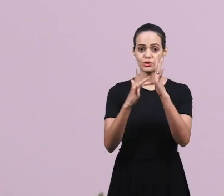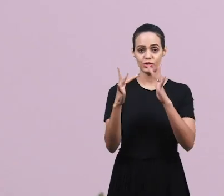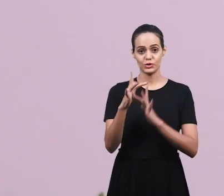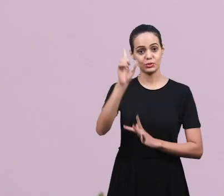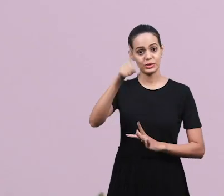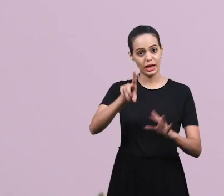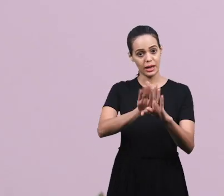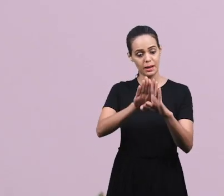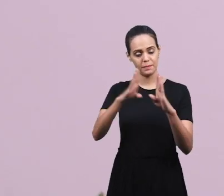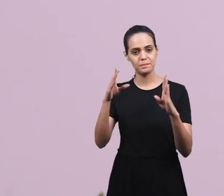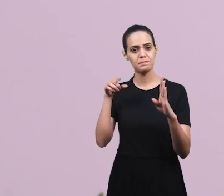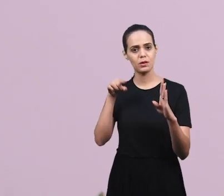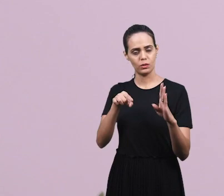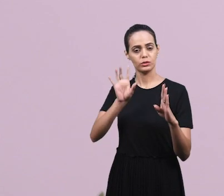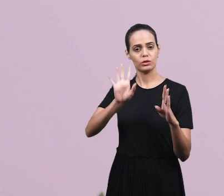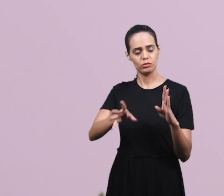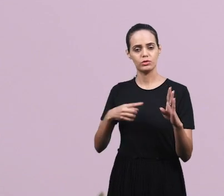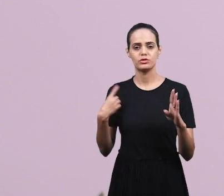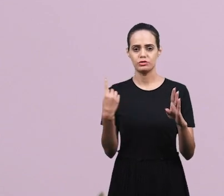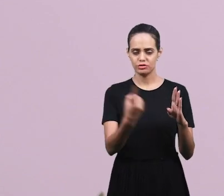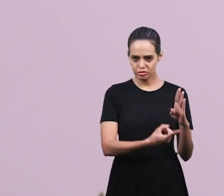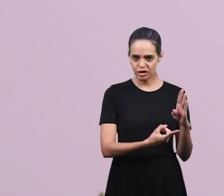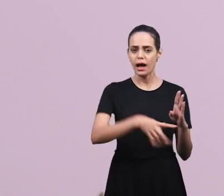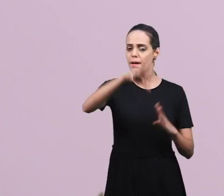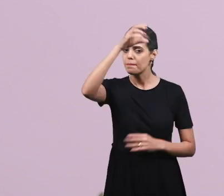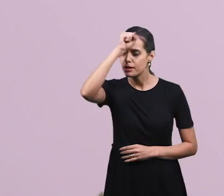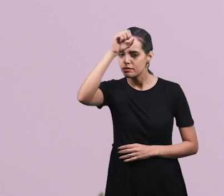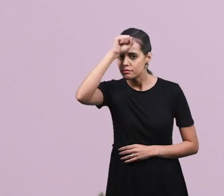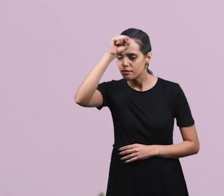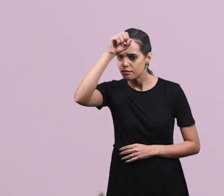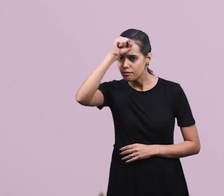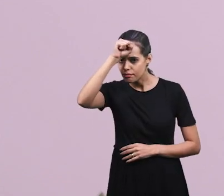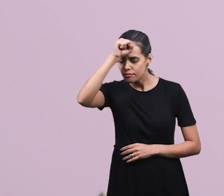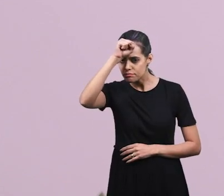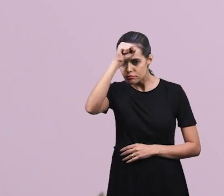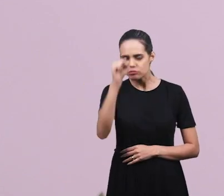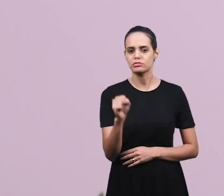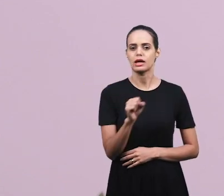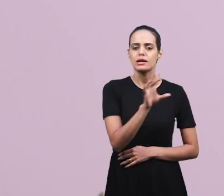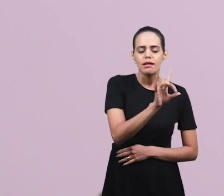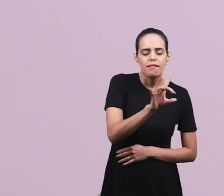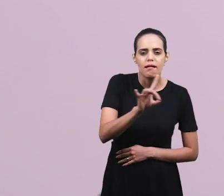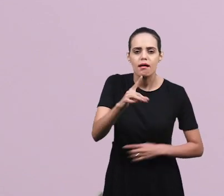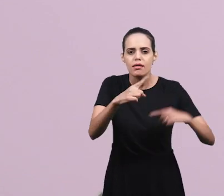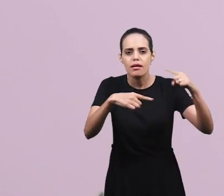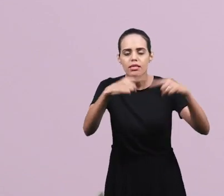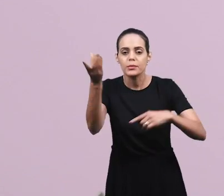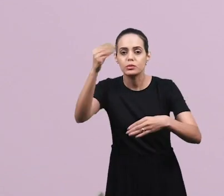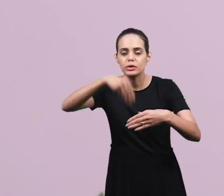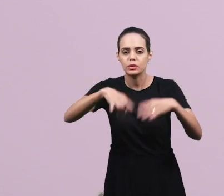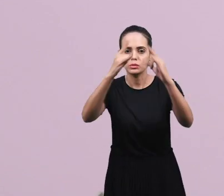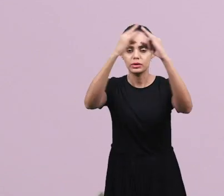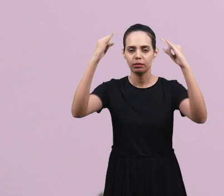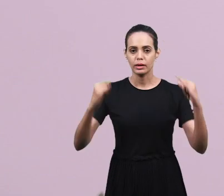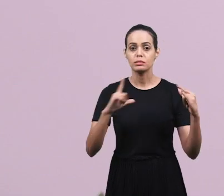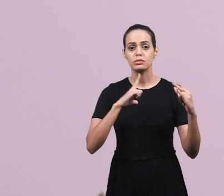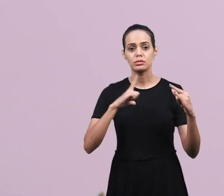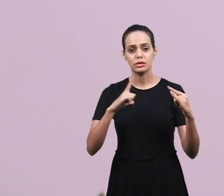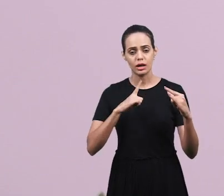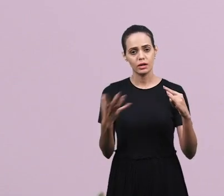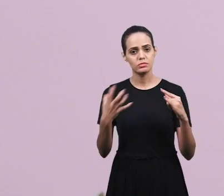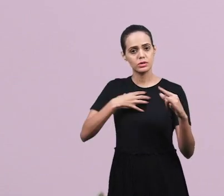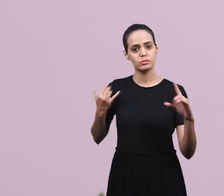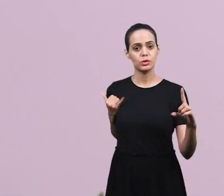Jésus est la porte. Aujourd'hui, nous avons vu dans le tableau Leçon de Jumanim que chaque élément du tabernacle a